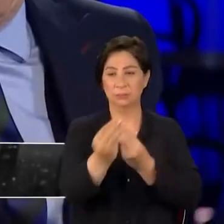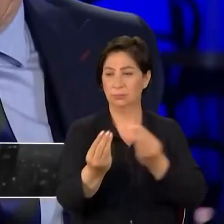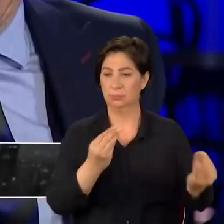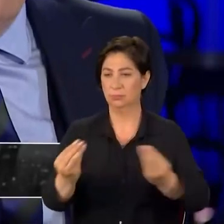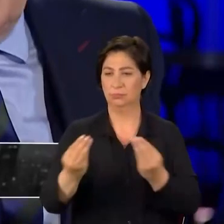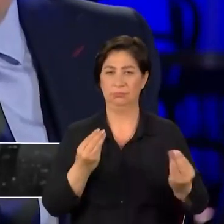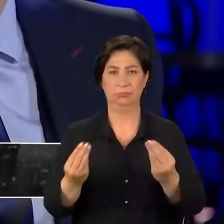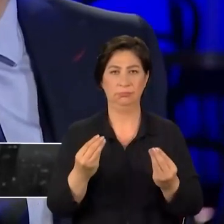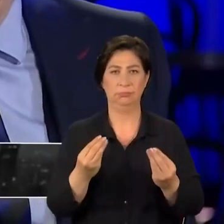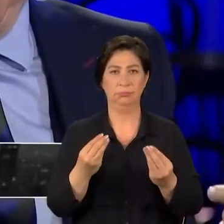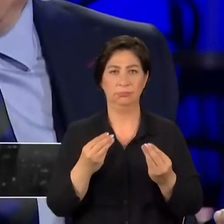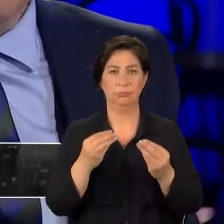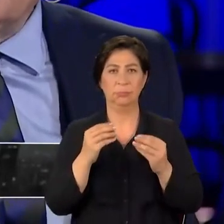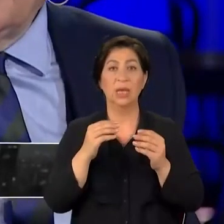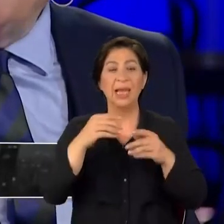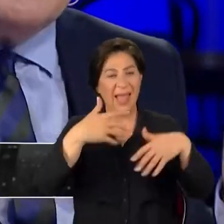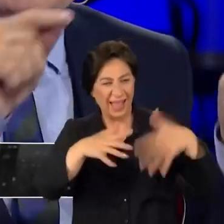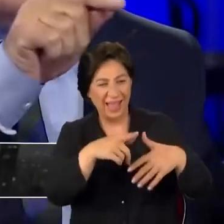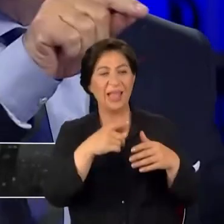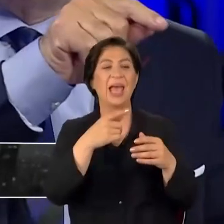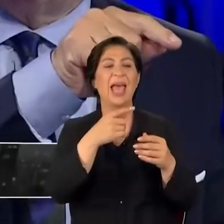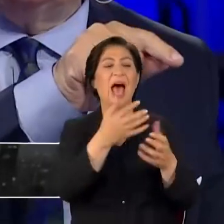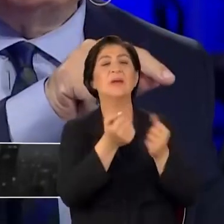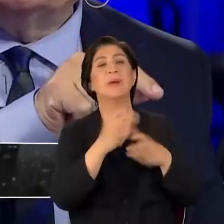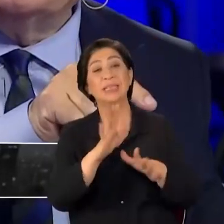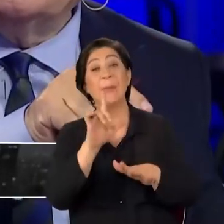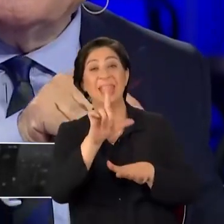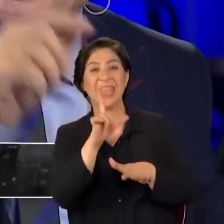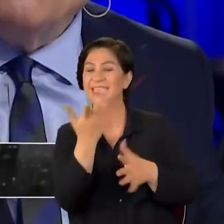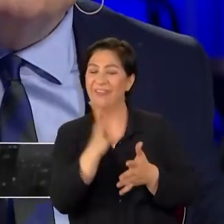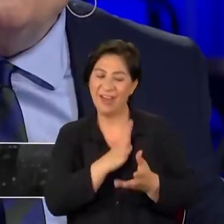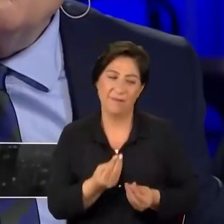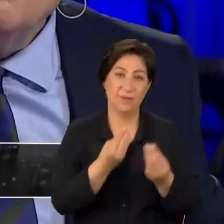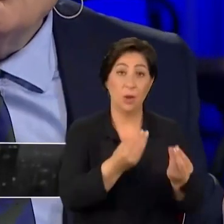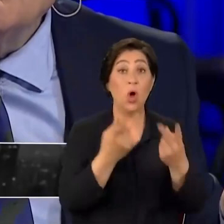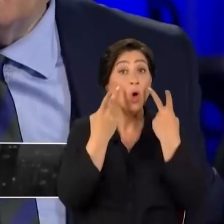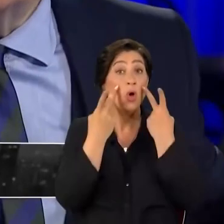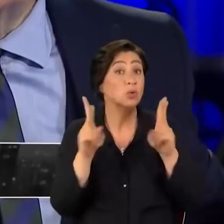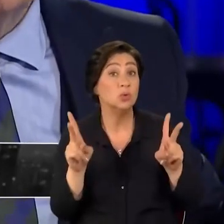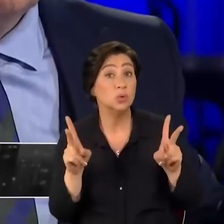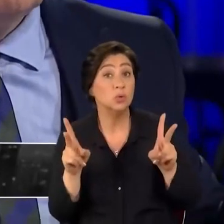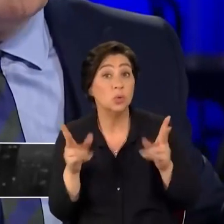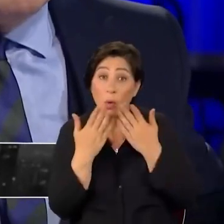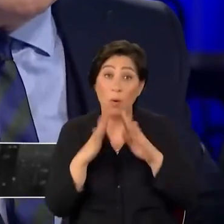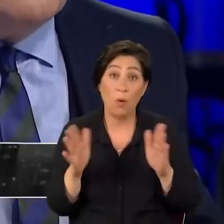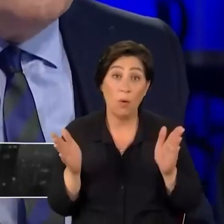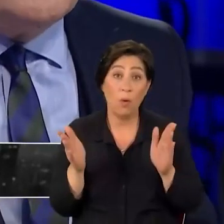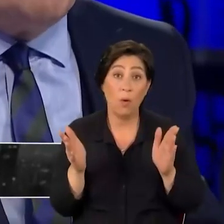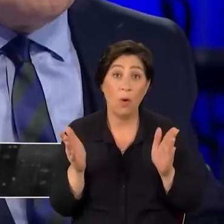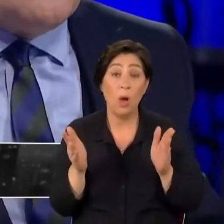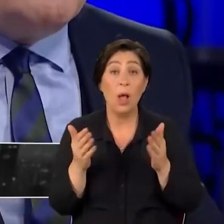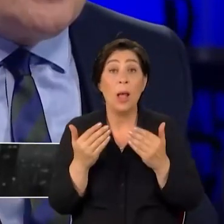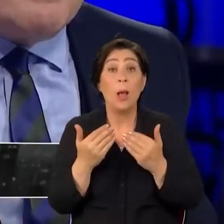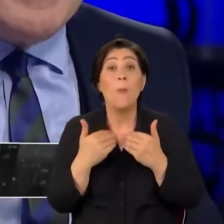gücü kadardır. Yani sakat olan da almazsın. Ama ihtiyacı kadar verirsin. Özgürlük yok. Ben de diyorum